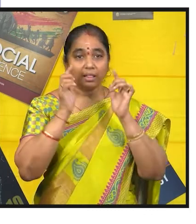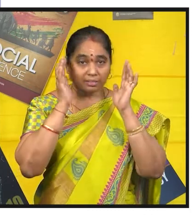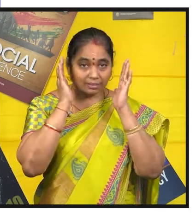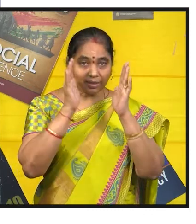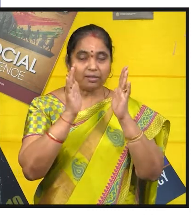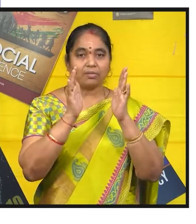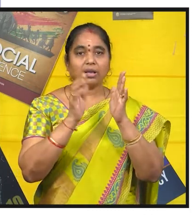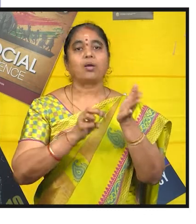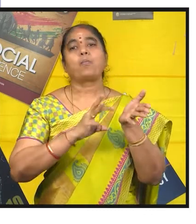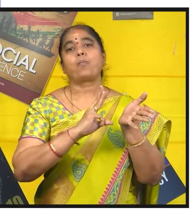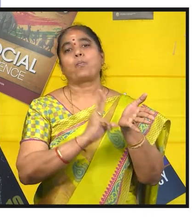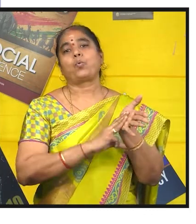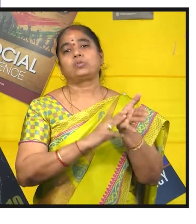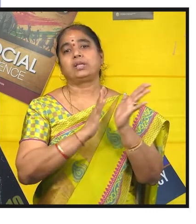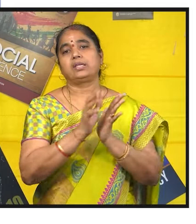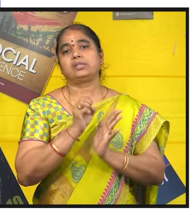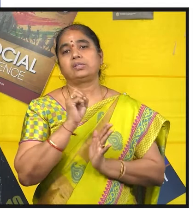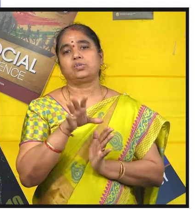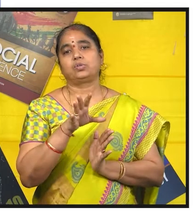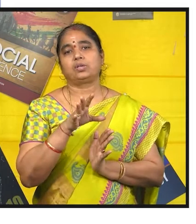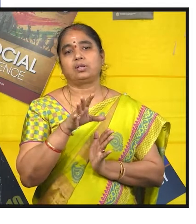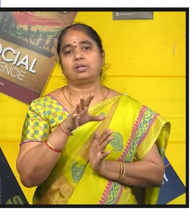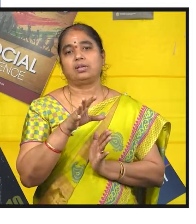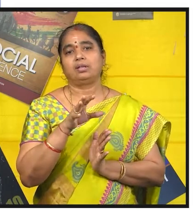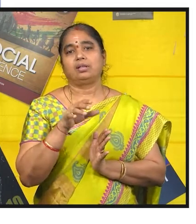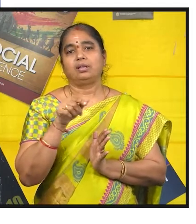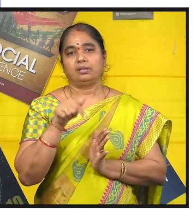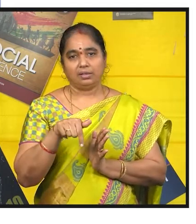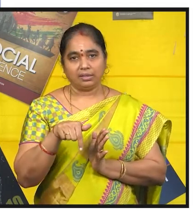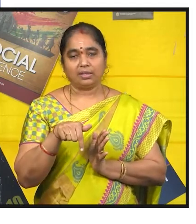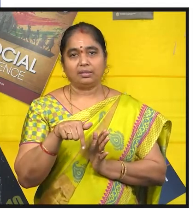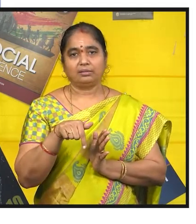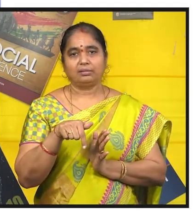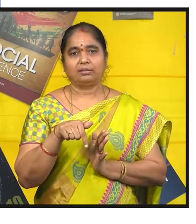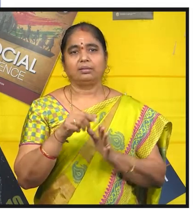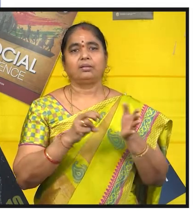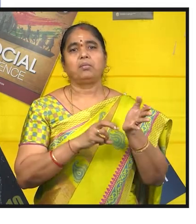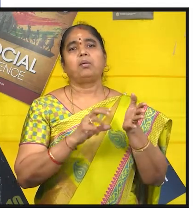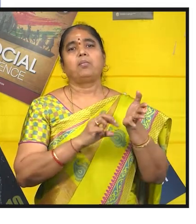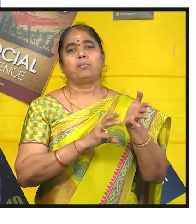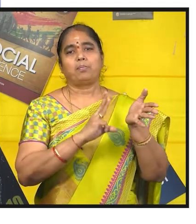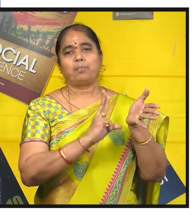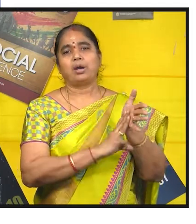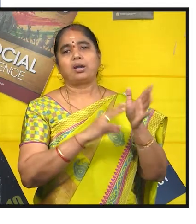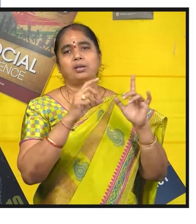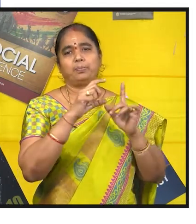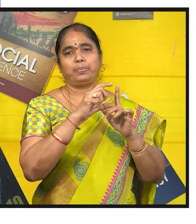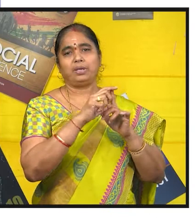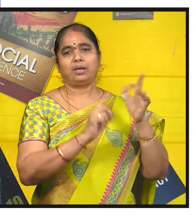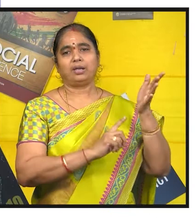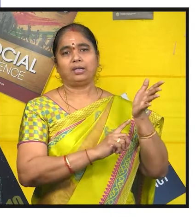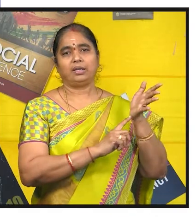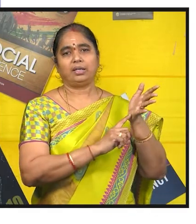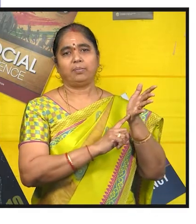தெளிவாக மோஸ்லே விளக்கினார். அவருடைய அட்டவணையின்படி நாம் இதை நவீன ஆவர்த்தன